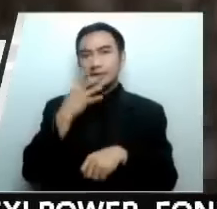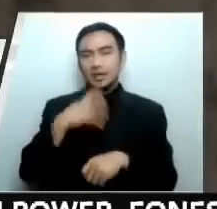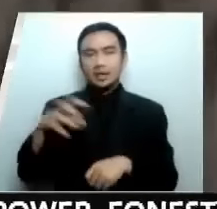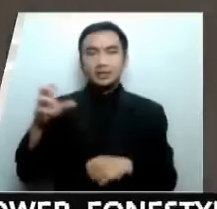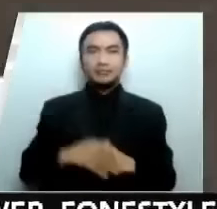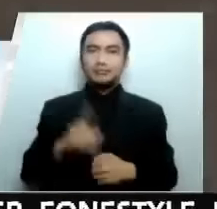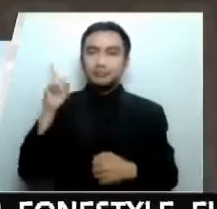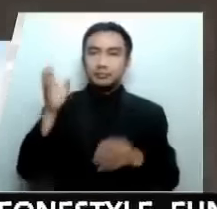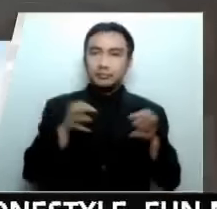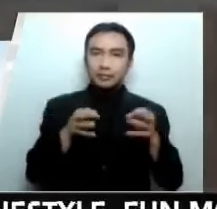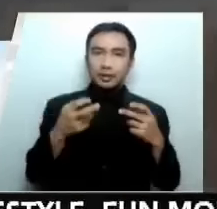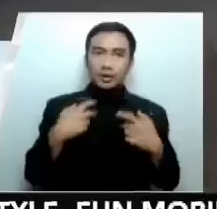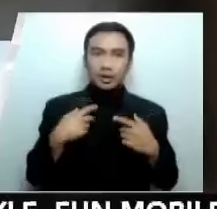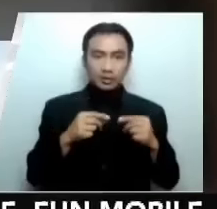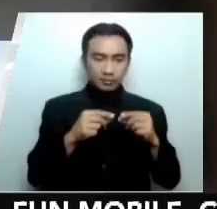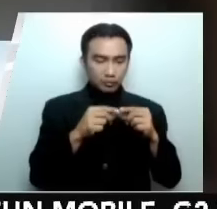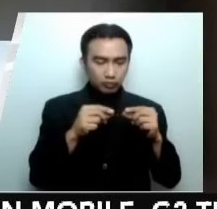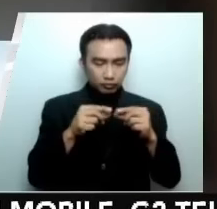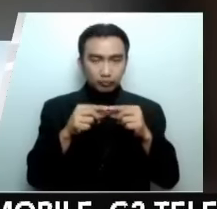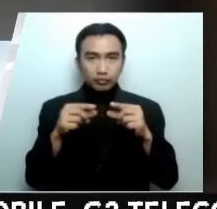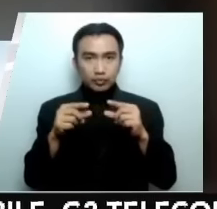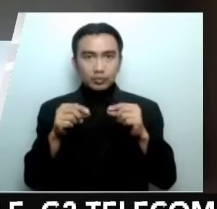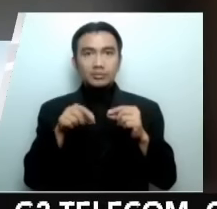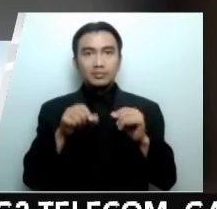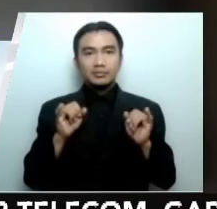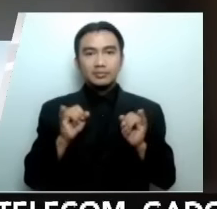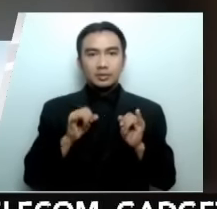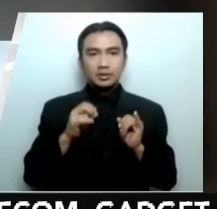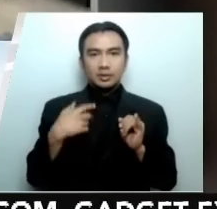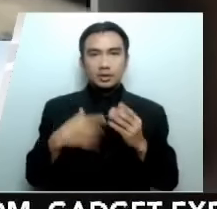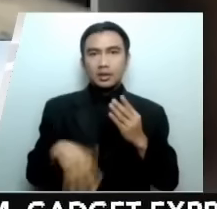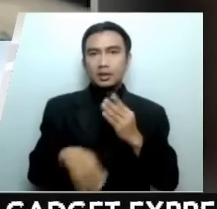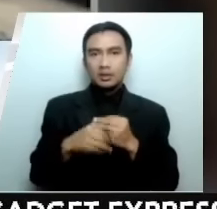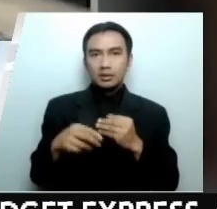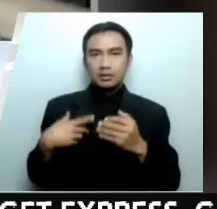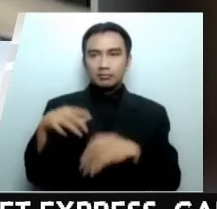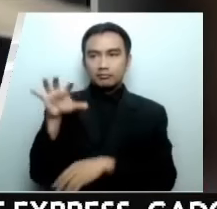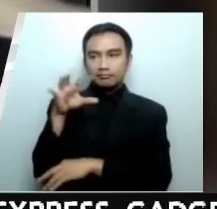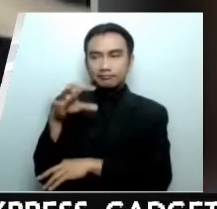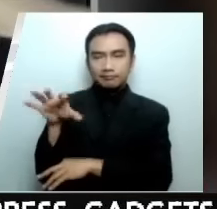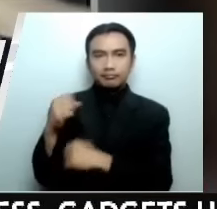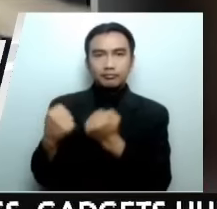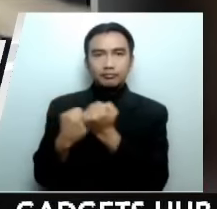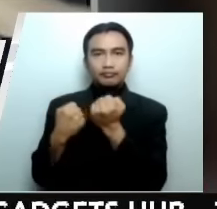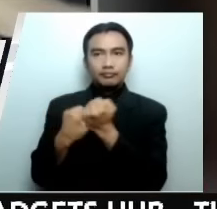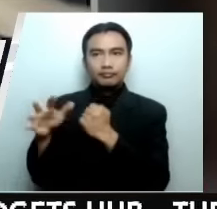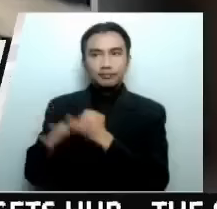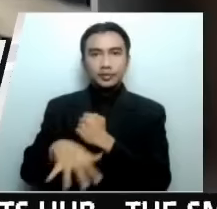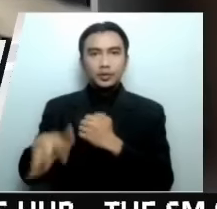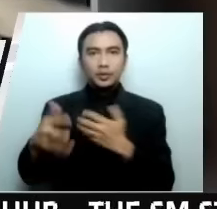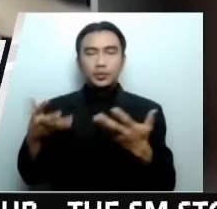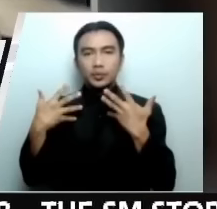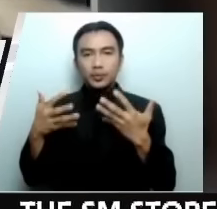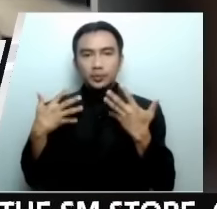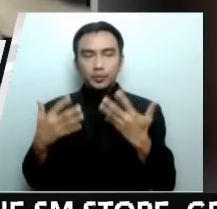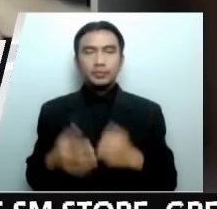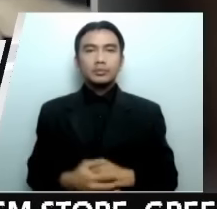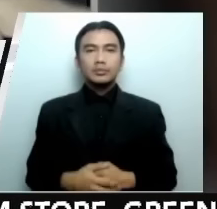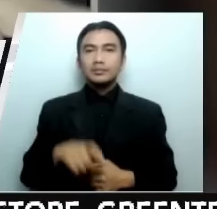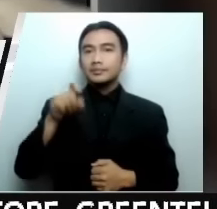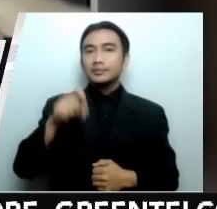ng electric fan nila para at least hindi sila hingalin. Sinishare ko po na laging open yung